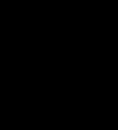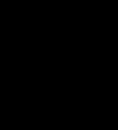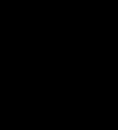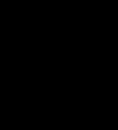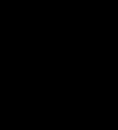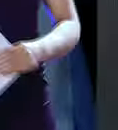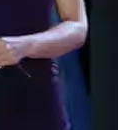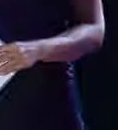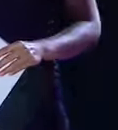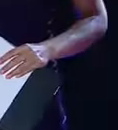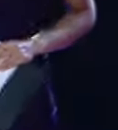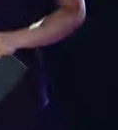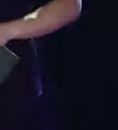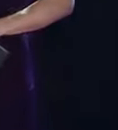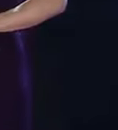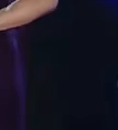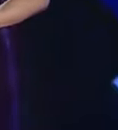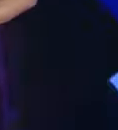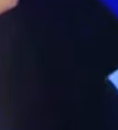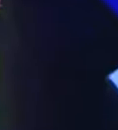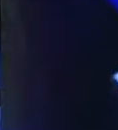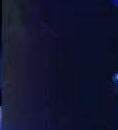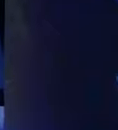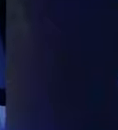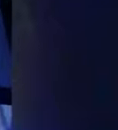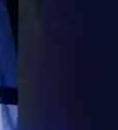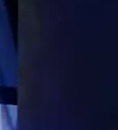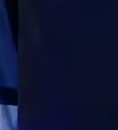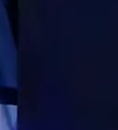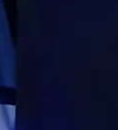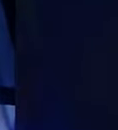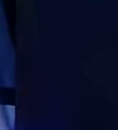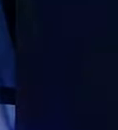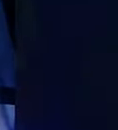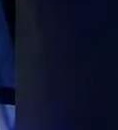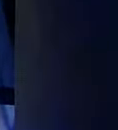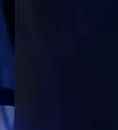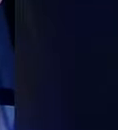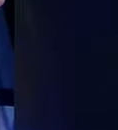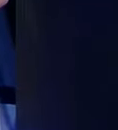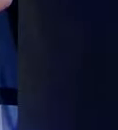Viola Piekut, drodzy państwo, jest już ze mną tu na scenie. Przywitajmy ją gorąco.